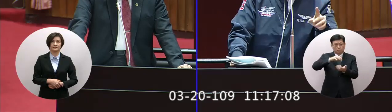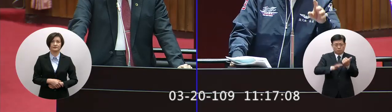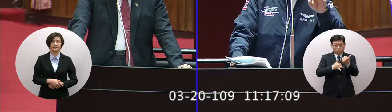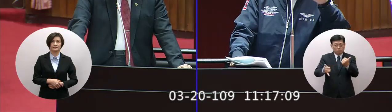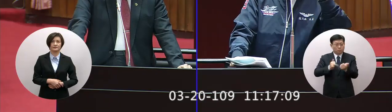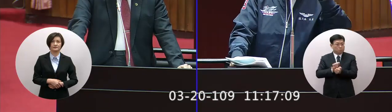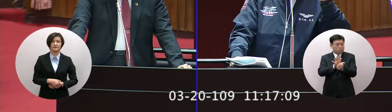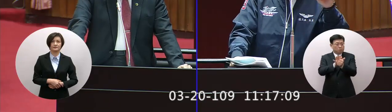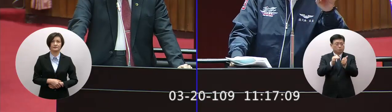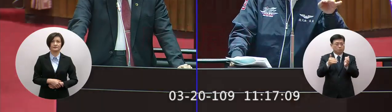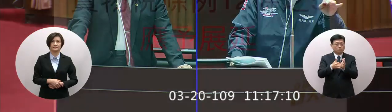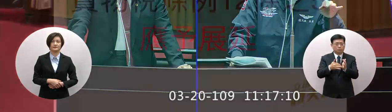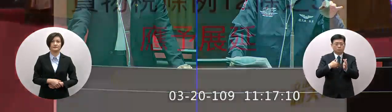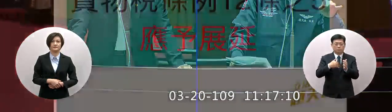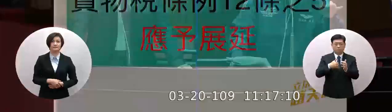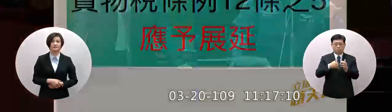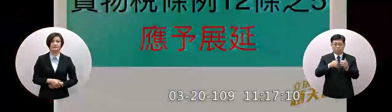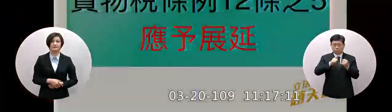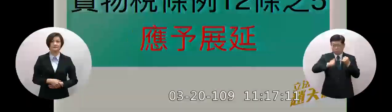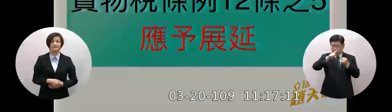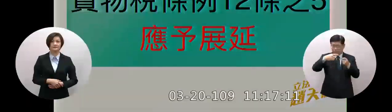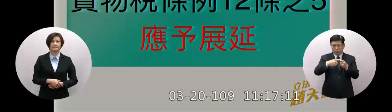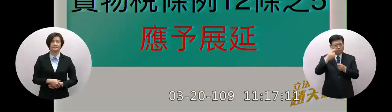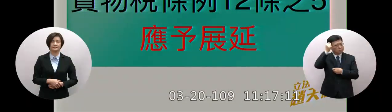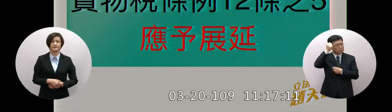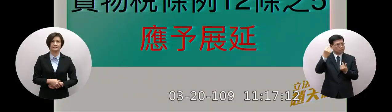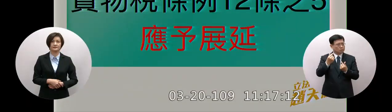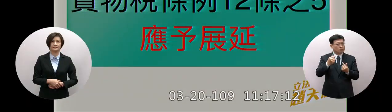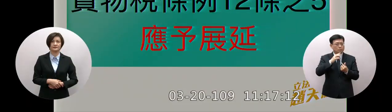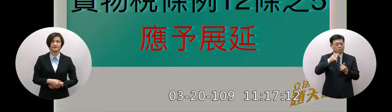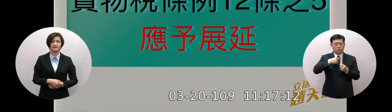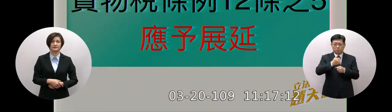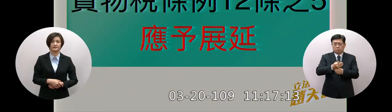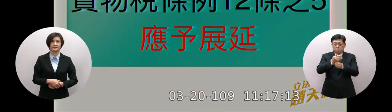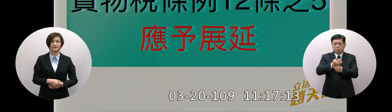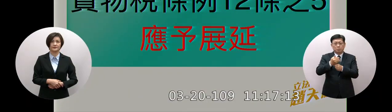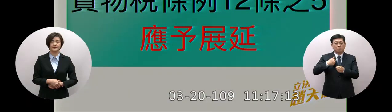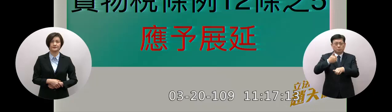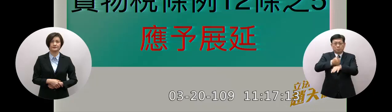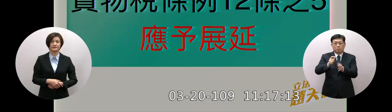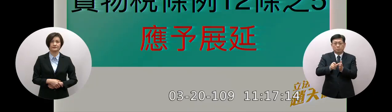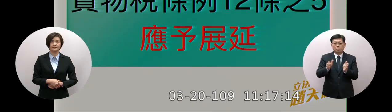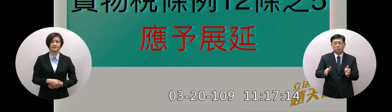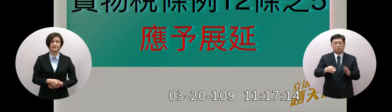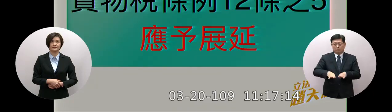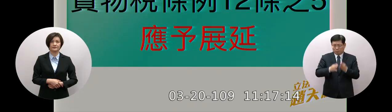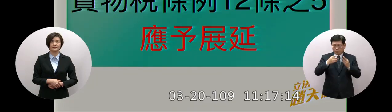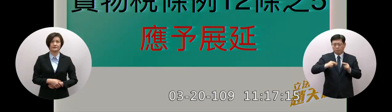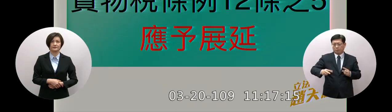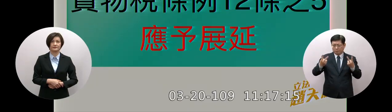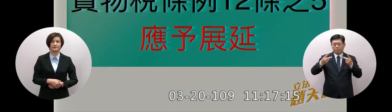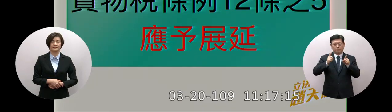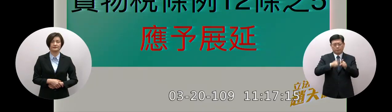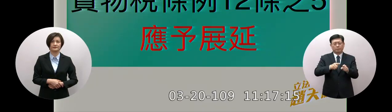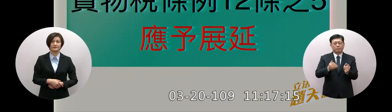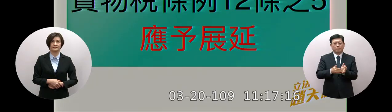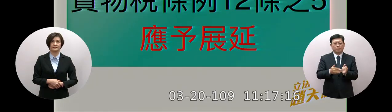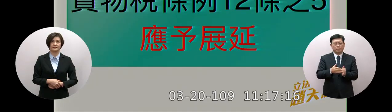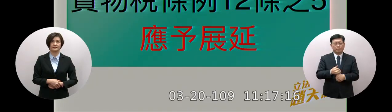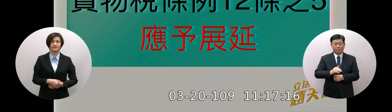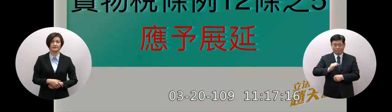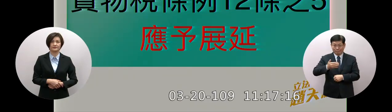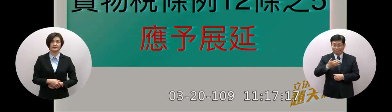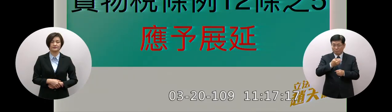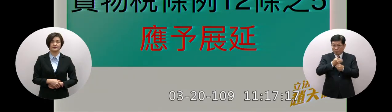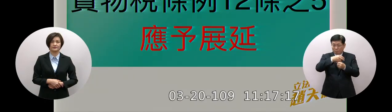候推动，然后在最后一年的时候，当时我记得还是马总统的时代来把它开始立法完成。可